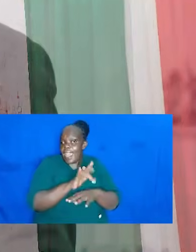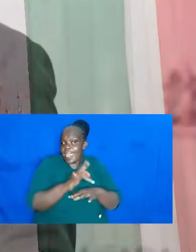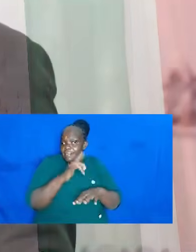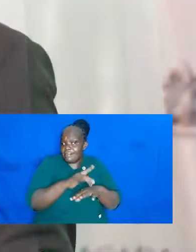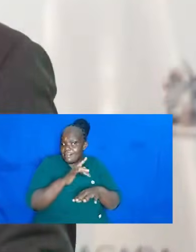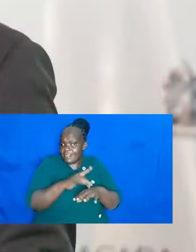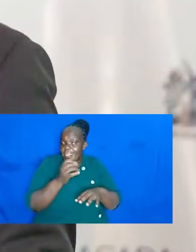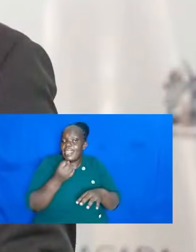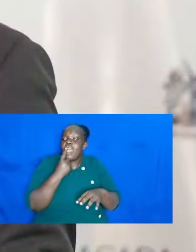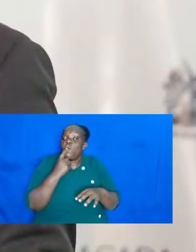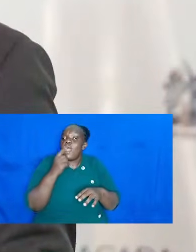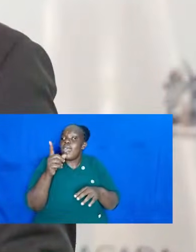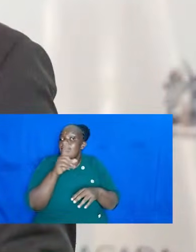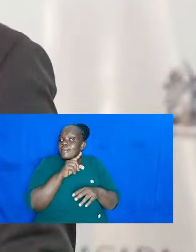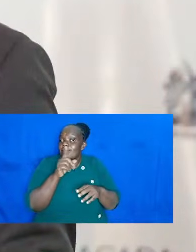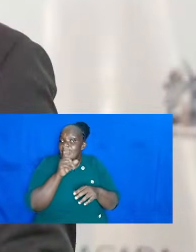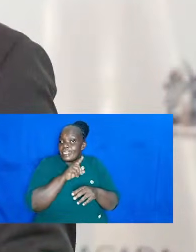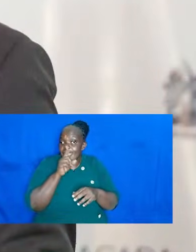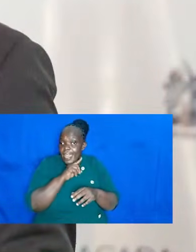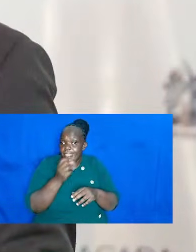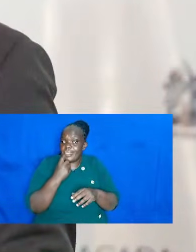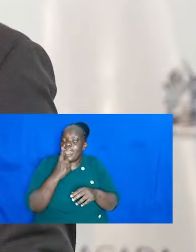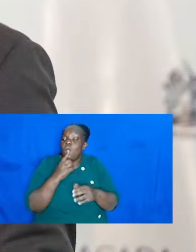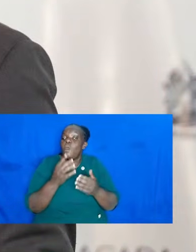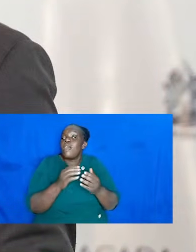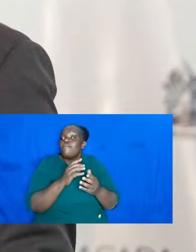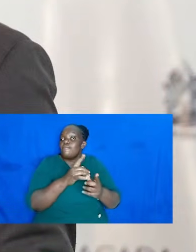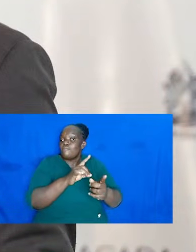kukabiliana na dawa mpya hatari.